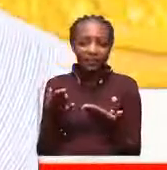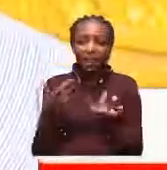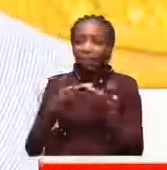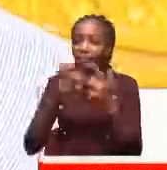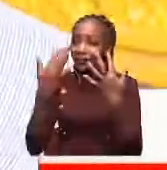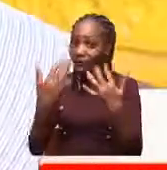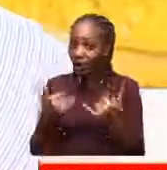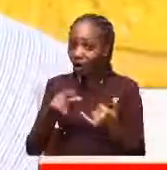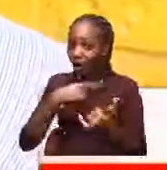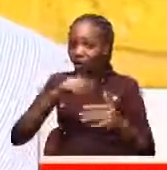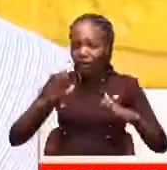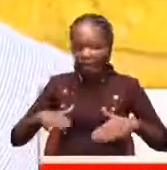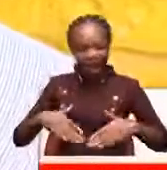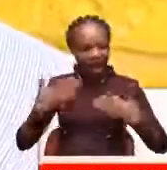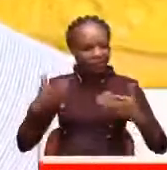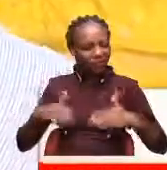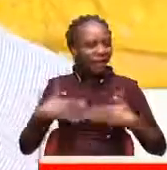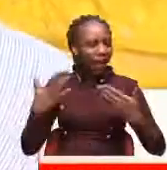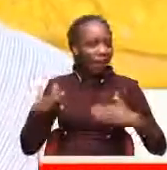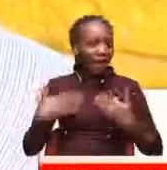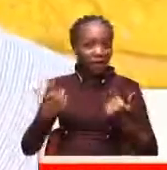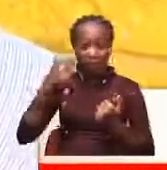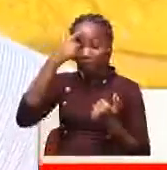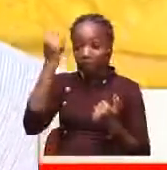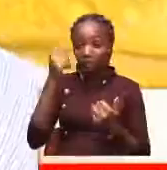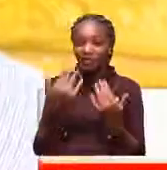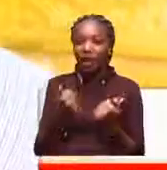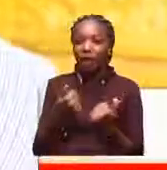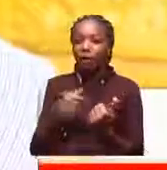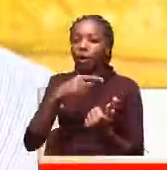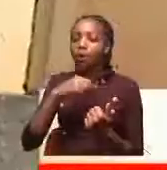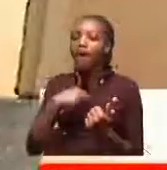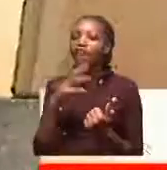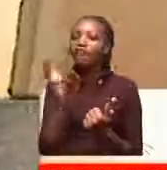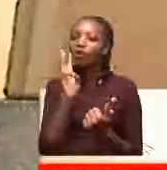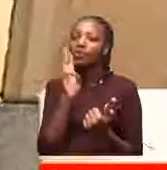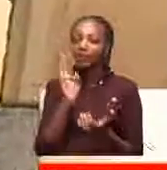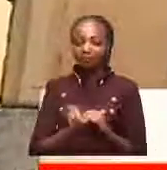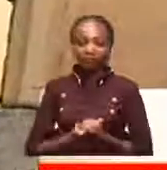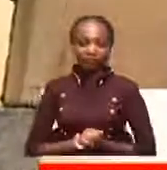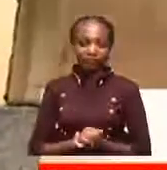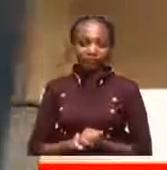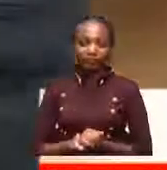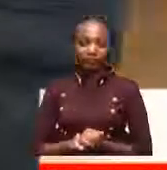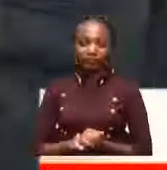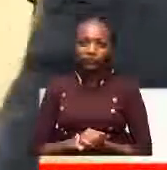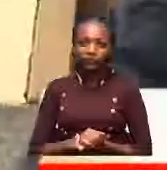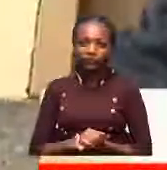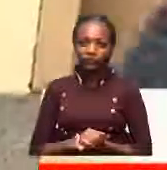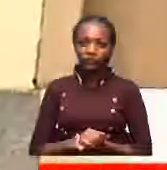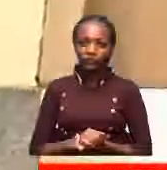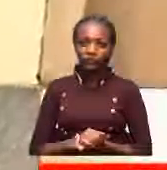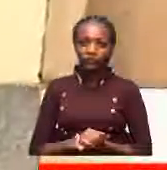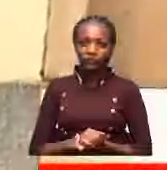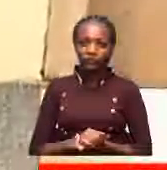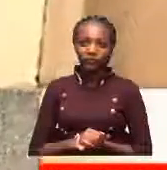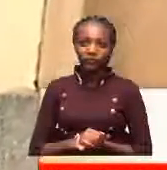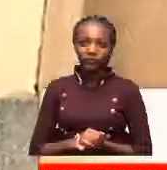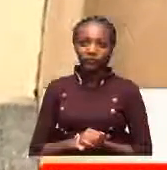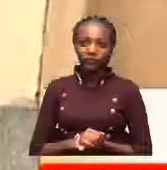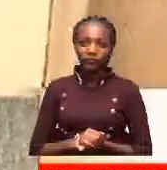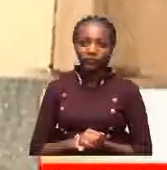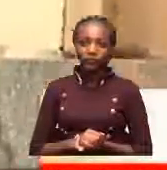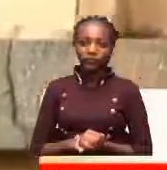sana. Lakini sasa hatusumbuka tena. Nikiripotia runinga ya TV47